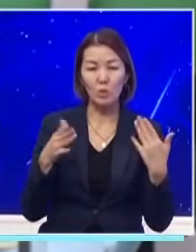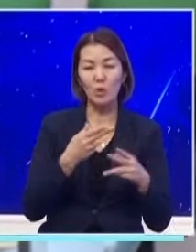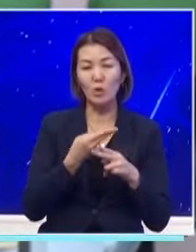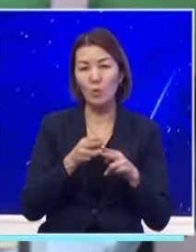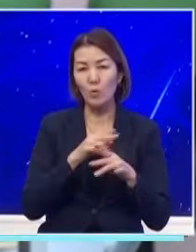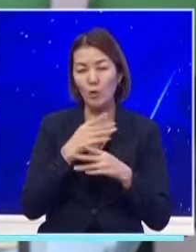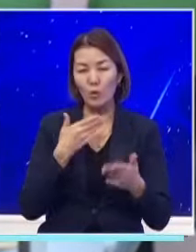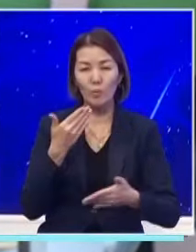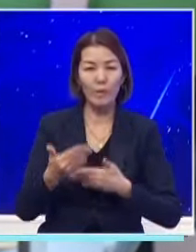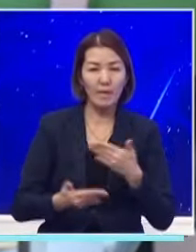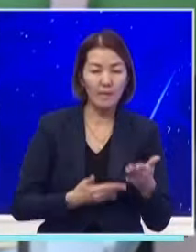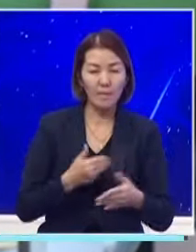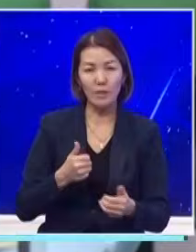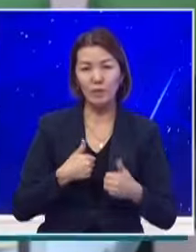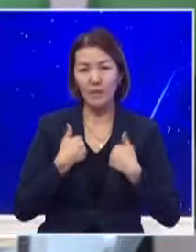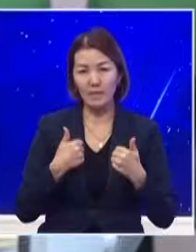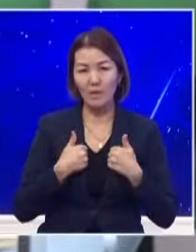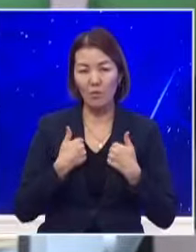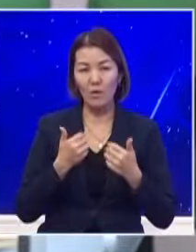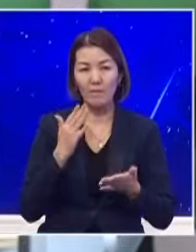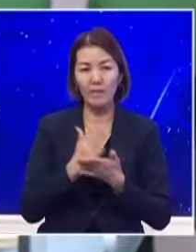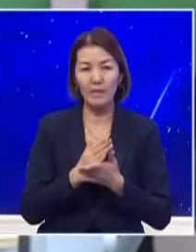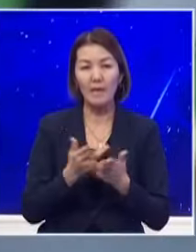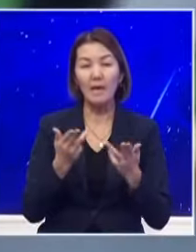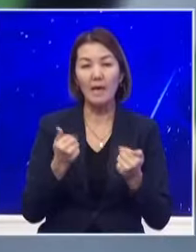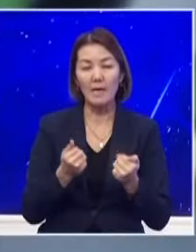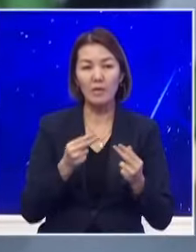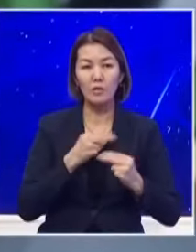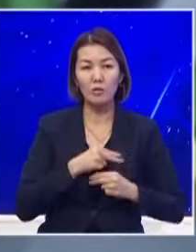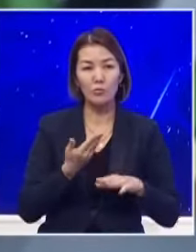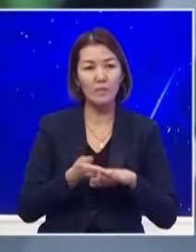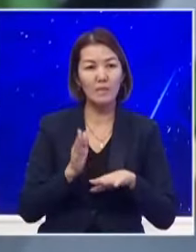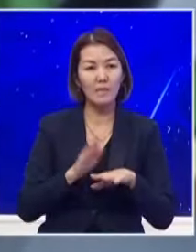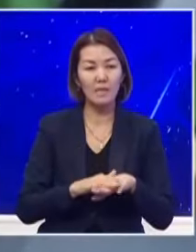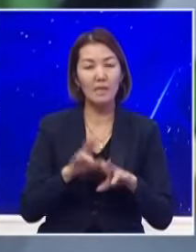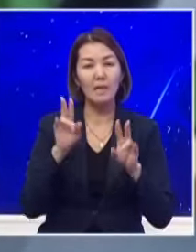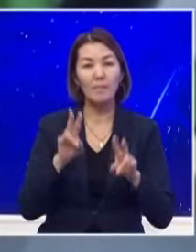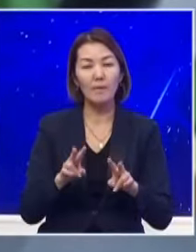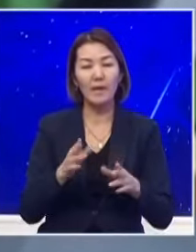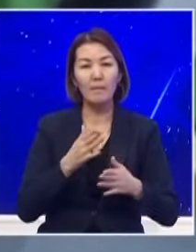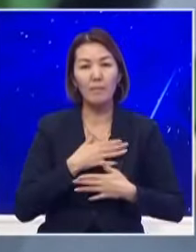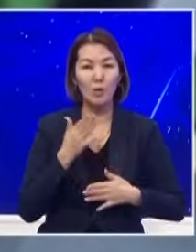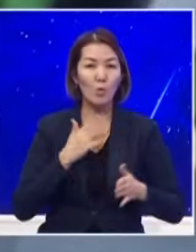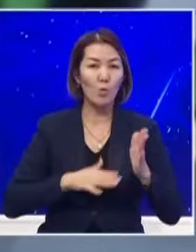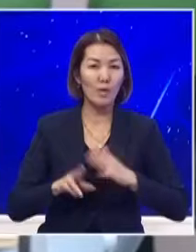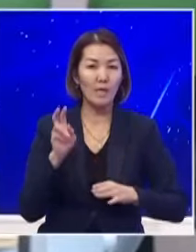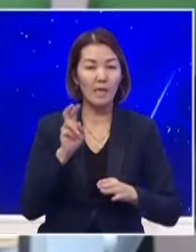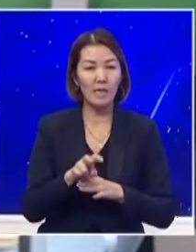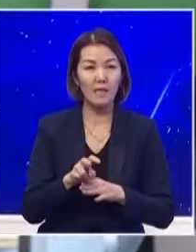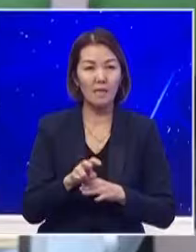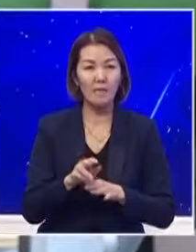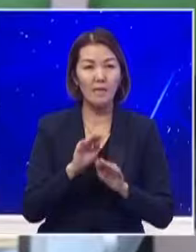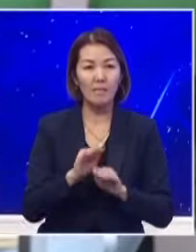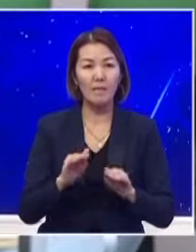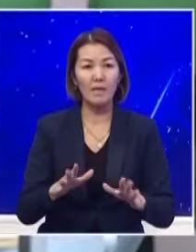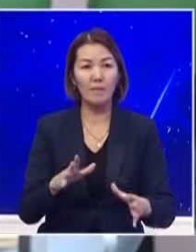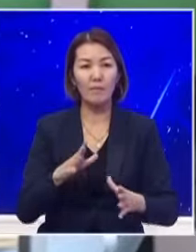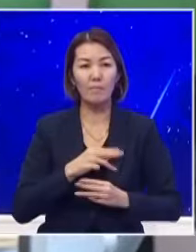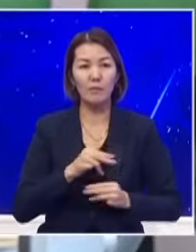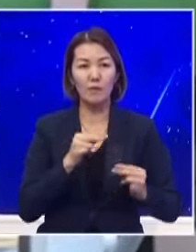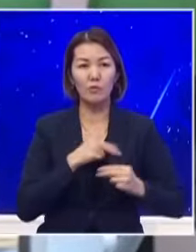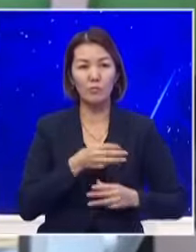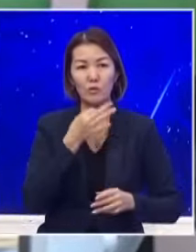Қимыл әрекет жасауға қажеттілердің бәрі бар. Әрине, жұмыс оңай емес. Бірақ мен жұмысқа қуана келем. Өйткені мұндағы балалармен жұмыс істеу